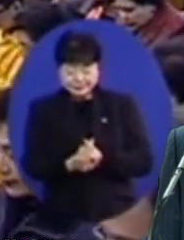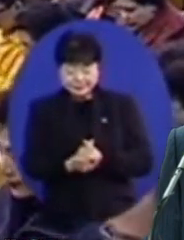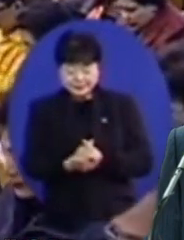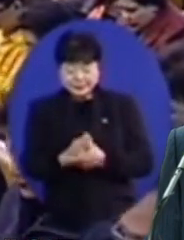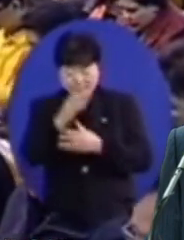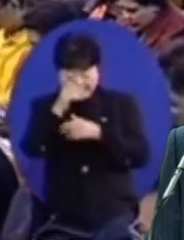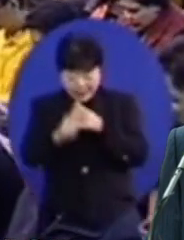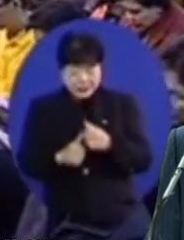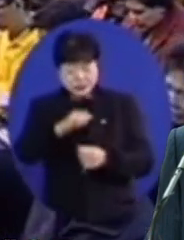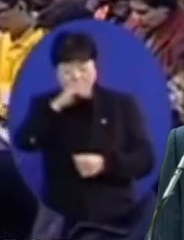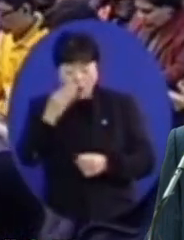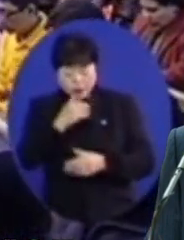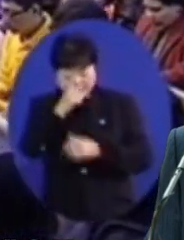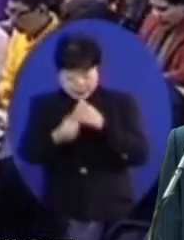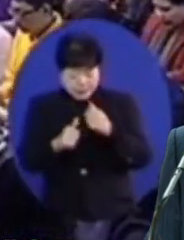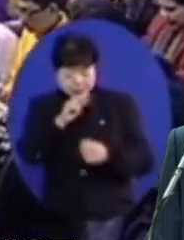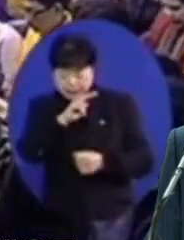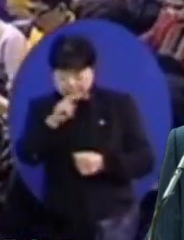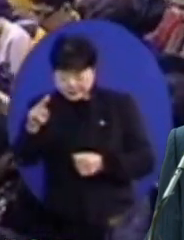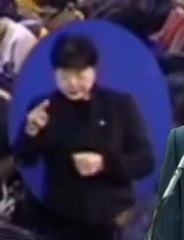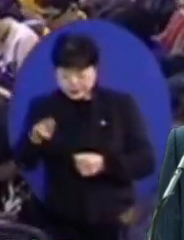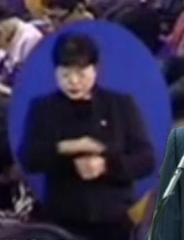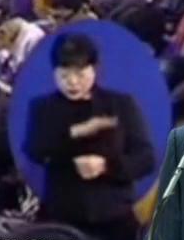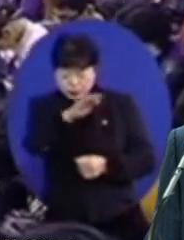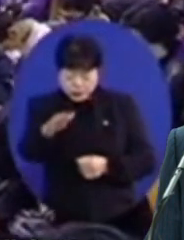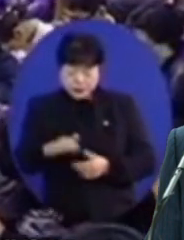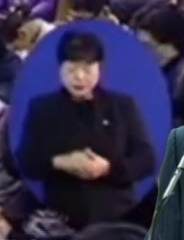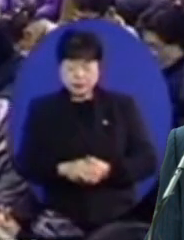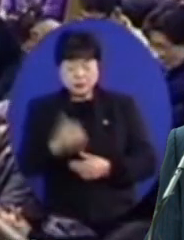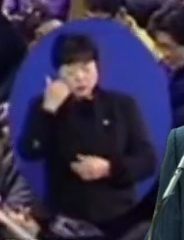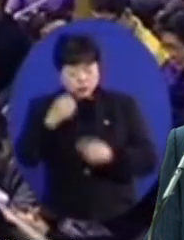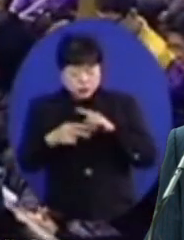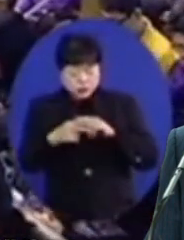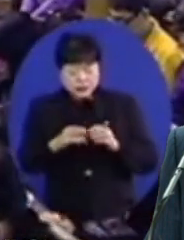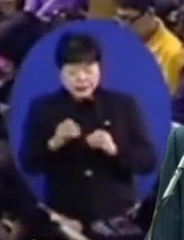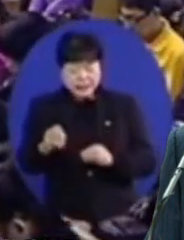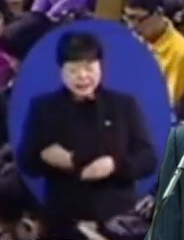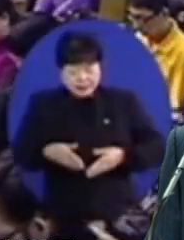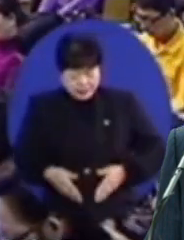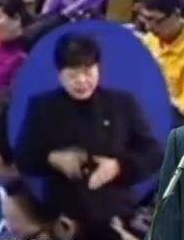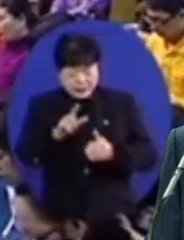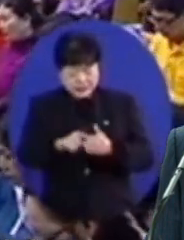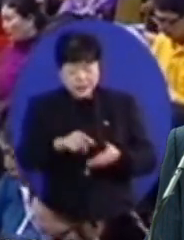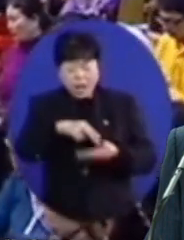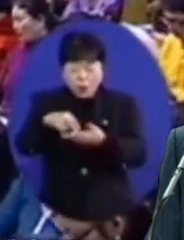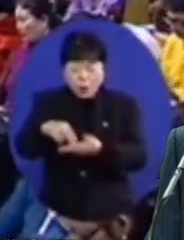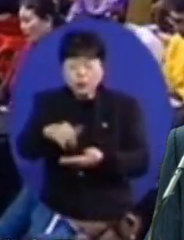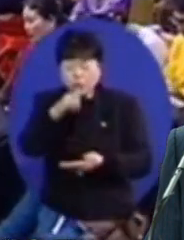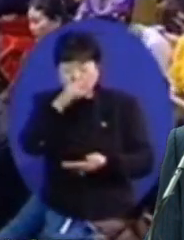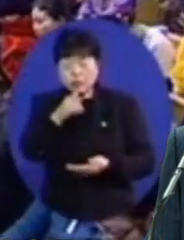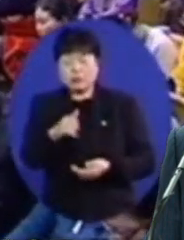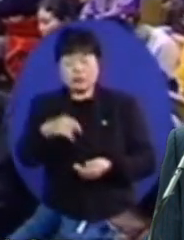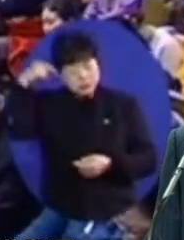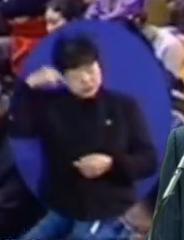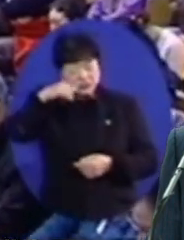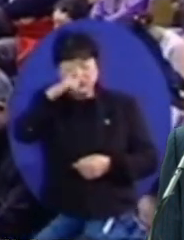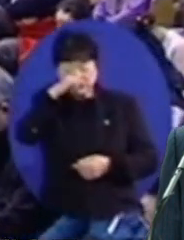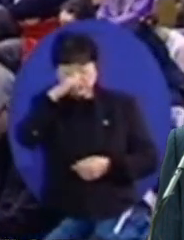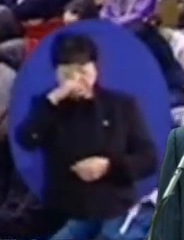사랑이 많으시고 거룩하신 아버지 하나님 우리는 누구든지이 땅에서 태어났으면 다 고독하고 외로움을